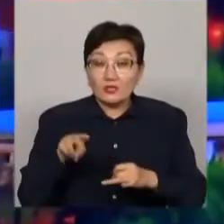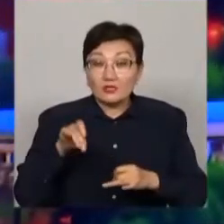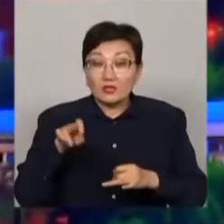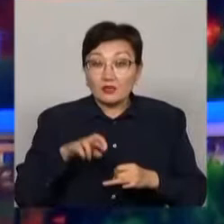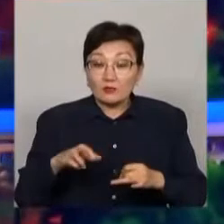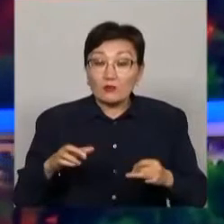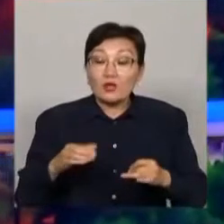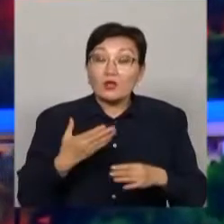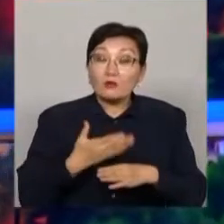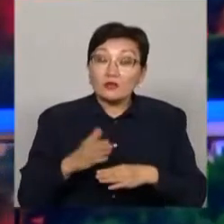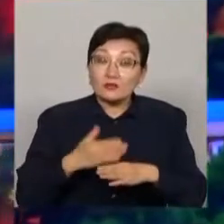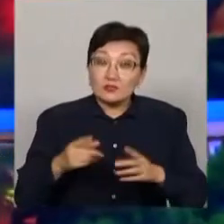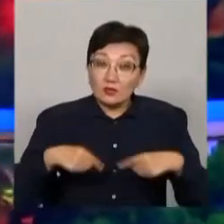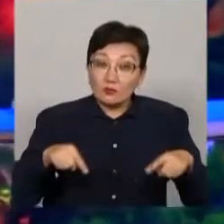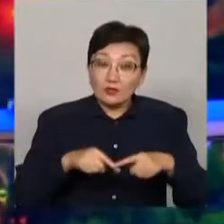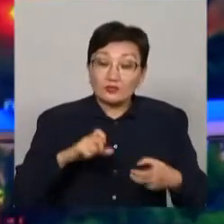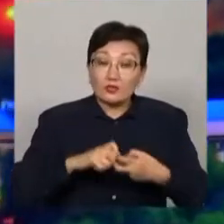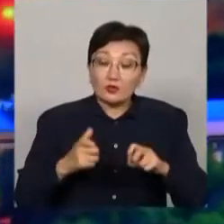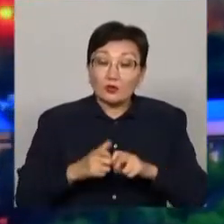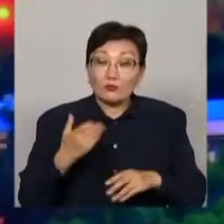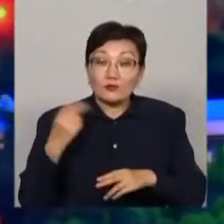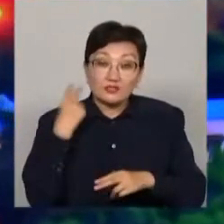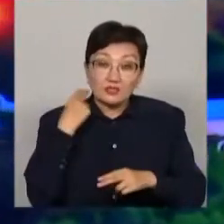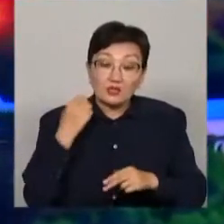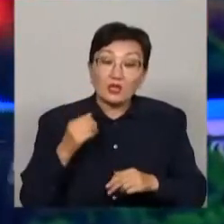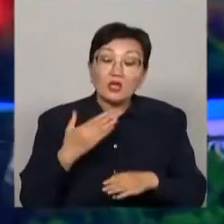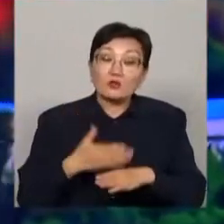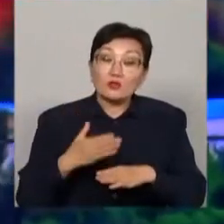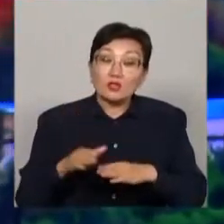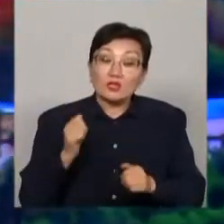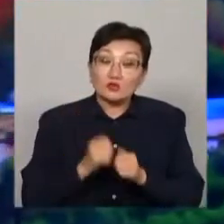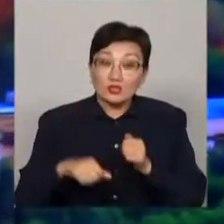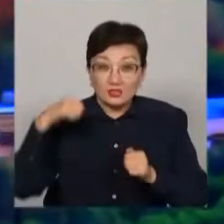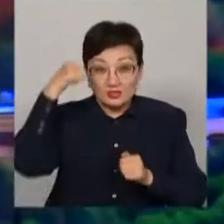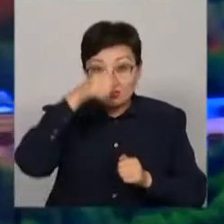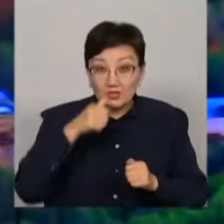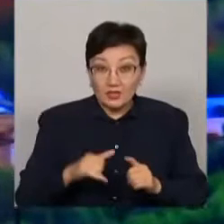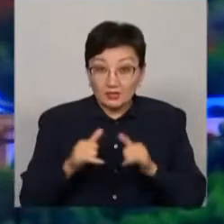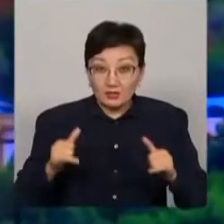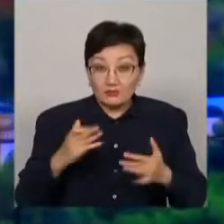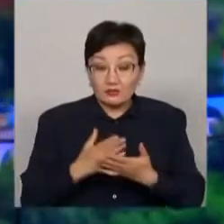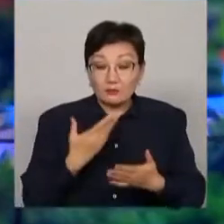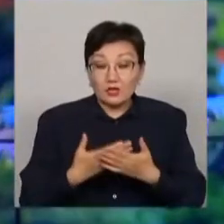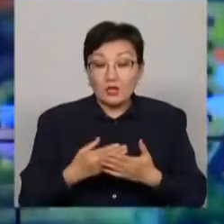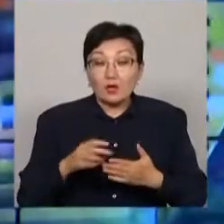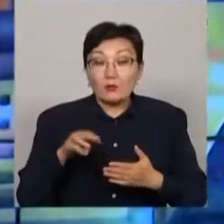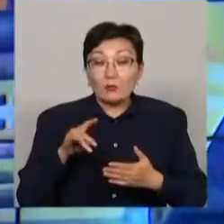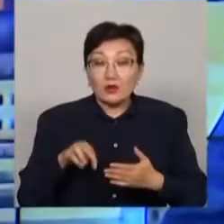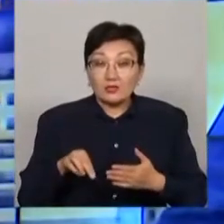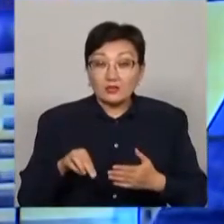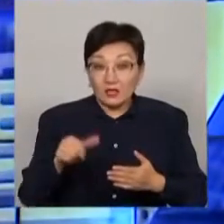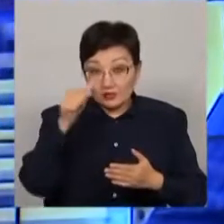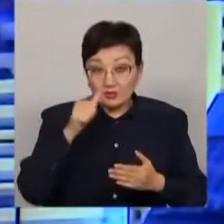микроқаржы ұйымдарындағы проблемалық қарыздың үлесі жыл сайын артып жатқанына алаңдаулы. Мәселен, наурыздағы жағдай